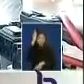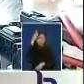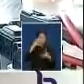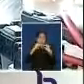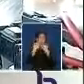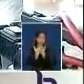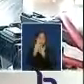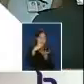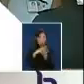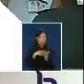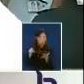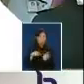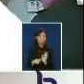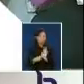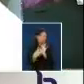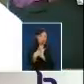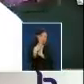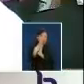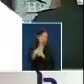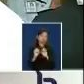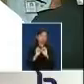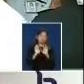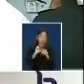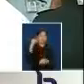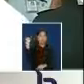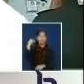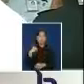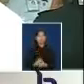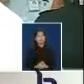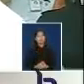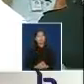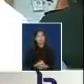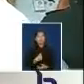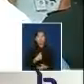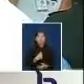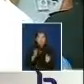ยเราก็จะถ่ายทอดพวกนี้ไปอยู่เรื่อยๆค่ะ ก็คือเป็นการแบ่งปันความรู้ซึ่งกันและก ันแล้วเพื่อที่นี่เราก็ส